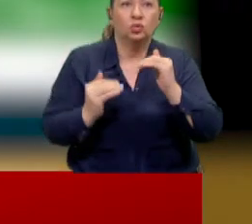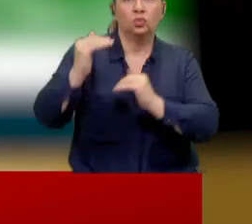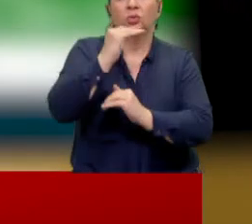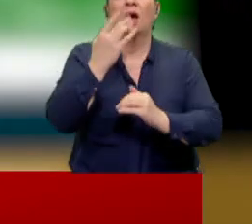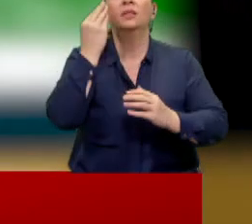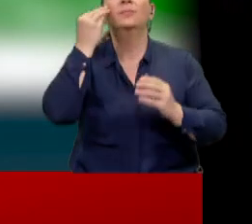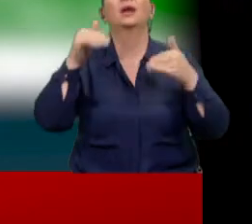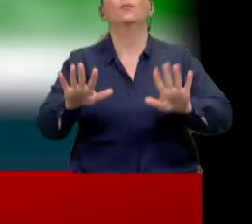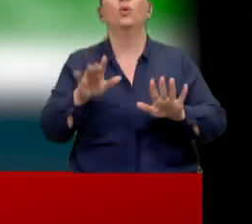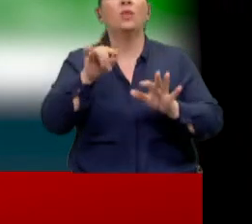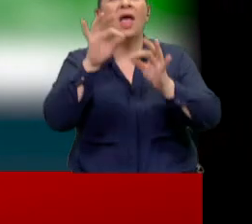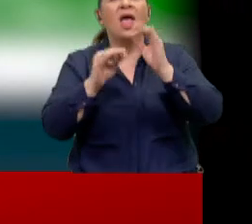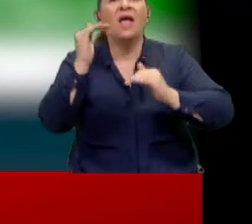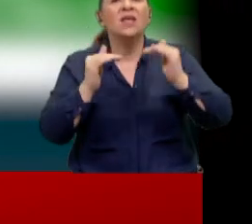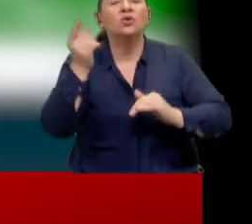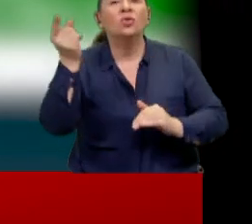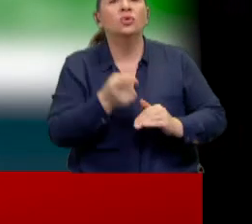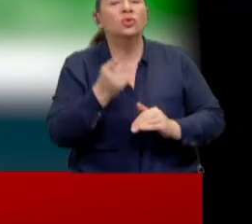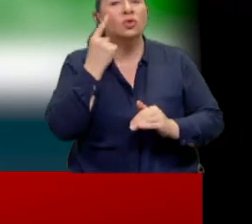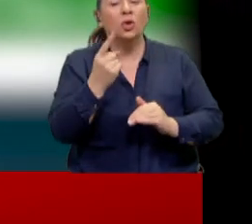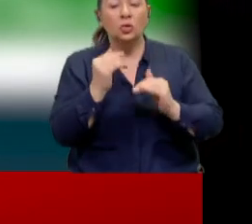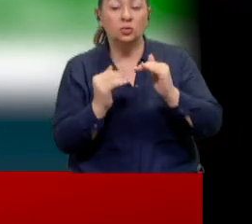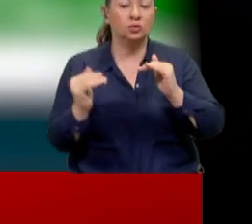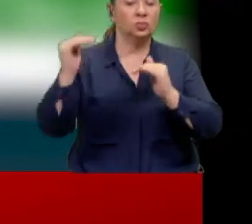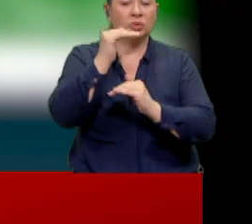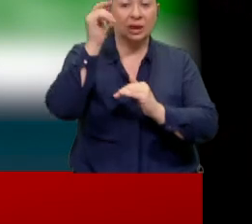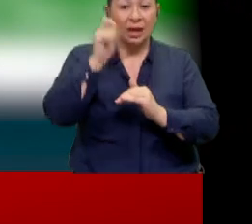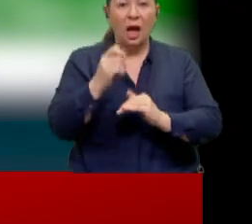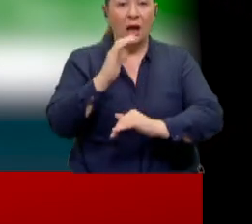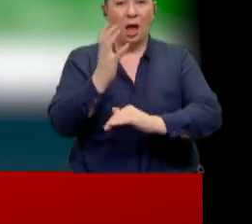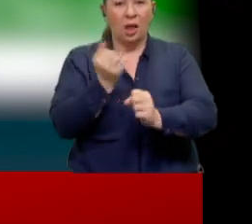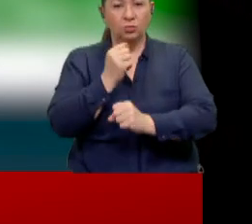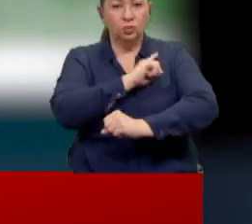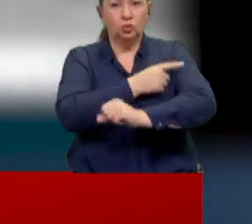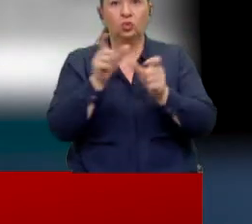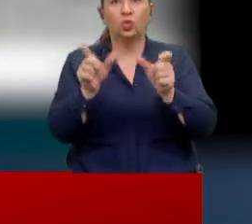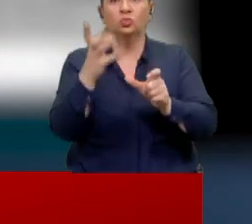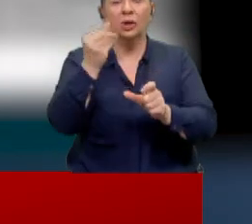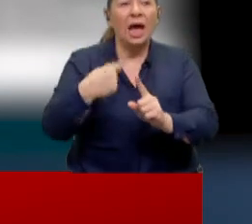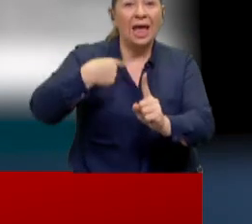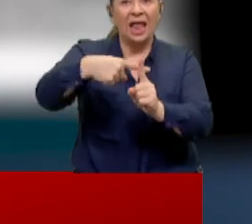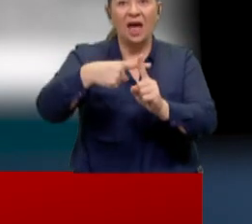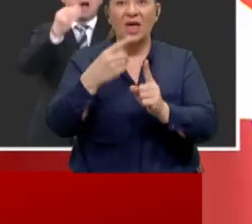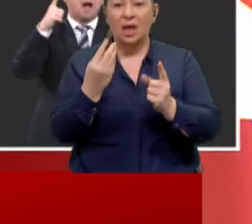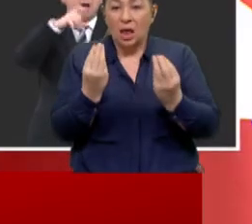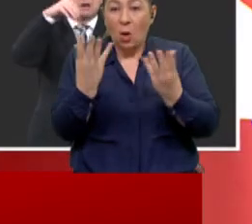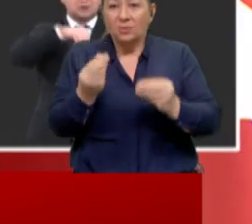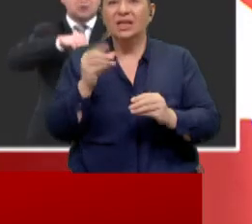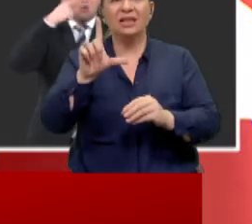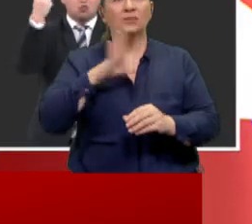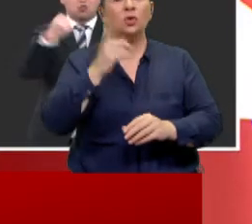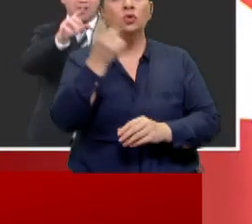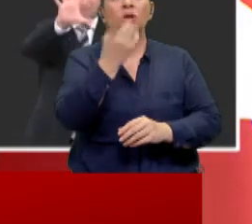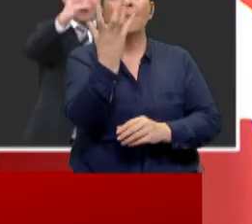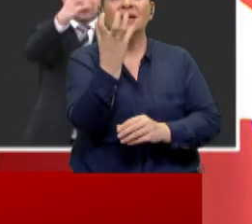gelmiyor. Buradaki enflasyon rakamının üzerinde bir şey yaptığınızda alım gücünü koruyacaksınız. Çünkü ilave iyileştirmeye ihtiyaç var.